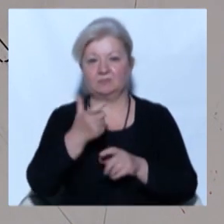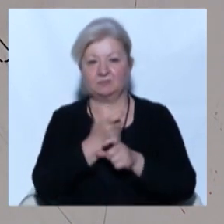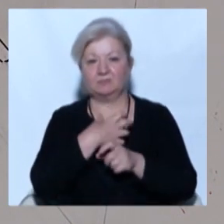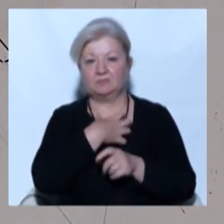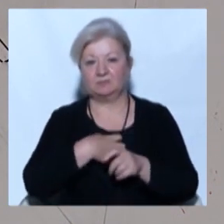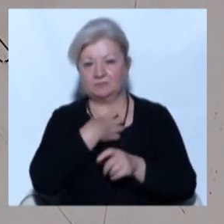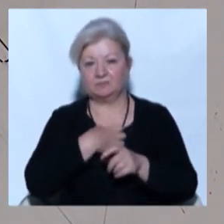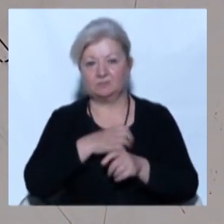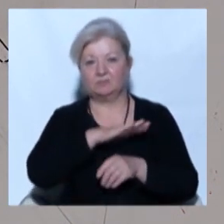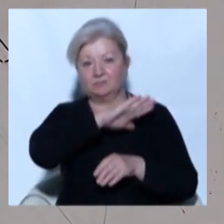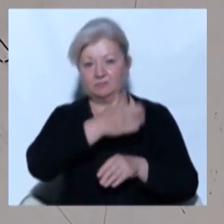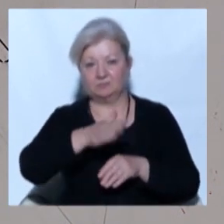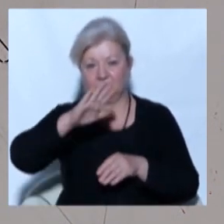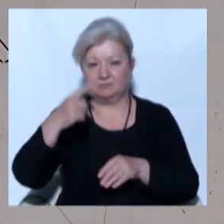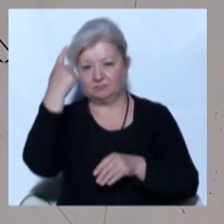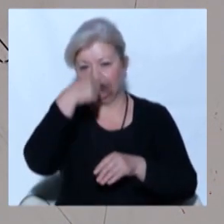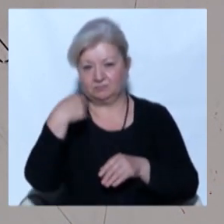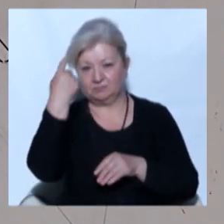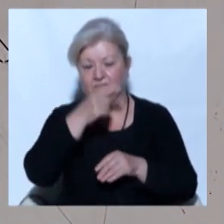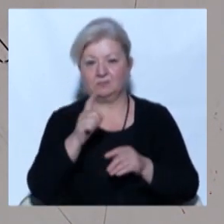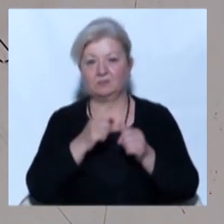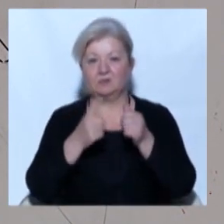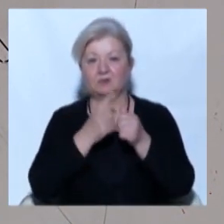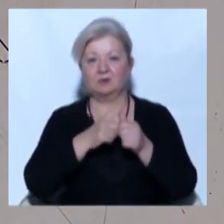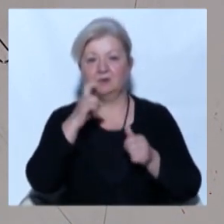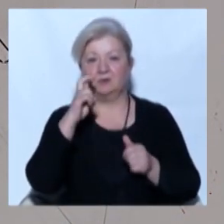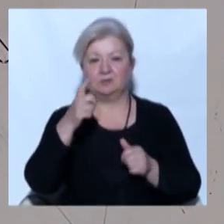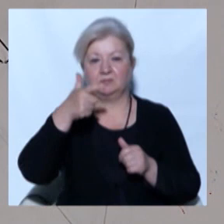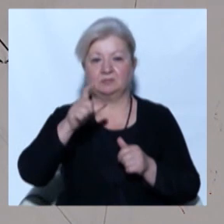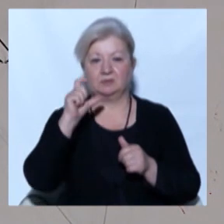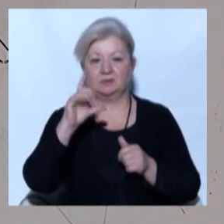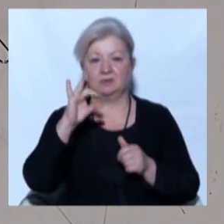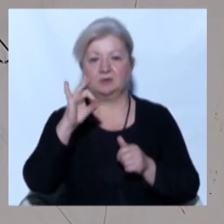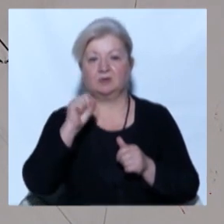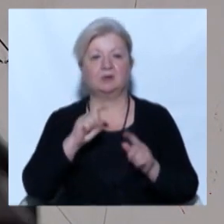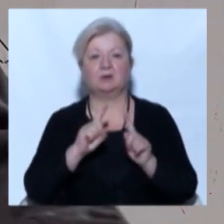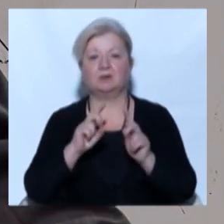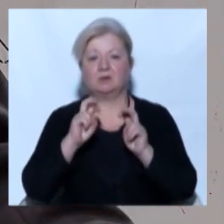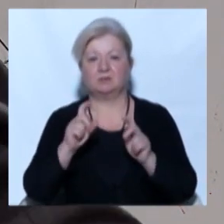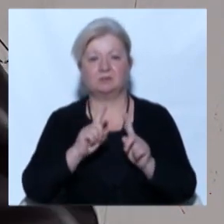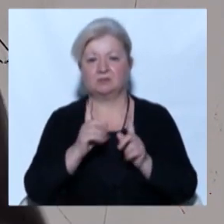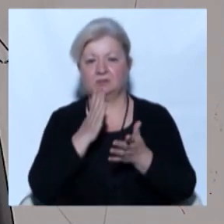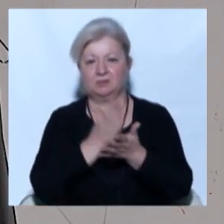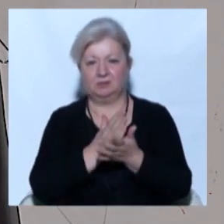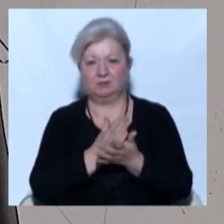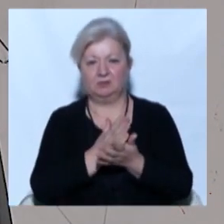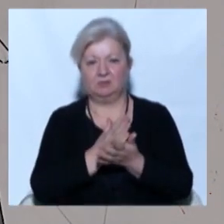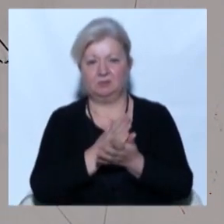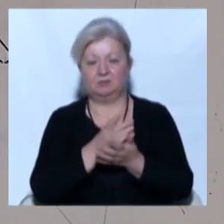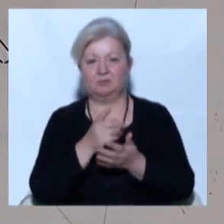მნიშვნელოვან რხევის სახეობაზე, რასაც ეწოდება ბგერა. ბგერა რა? რას წარმოადგენს? ეს